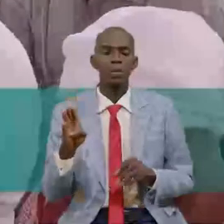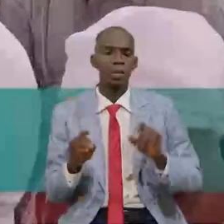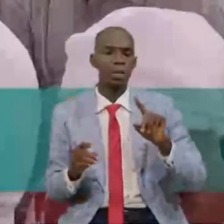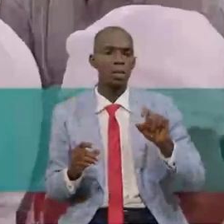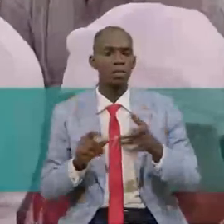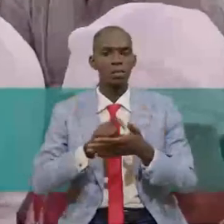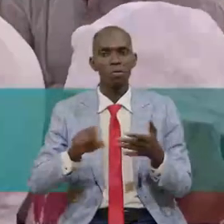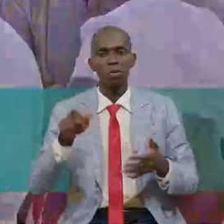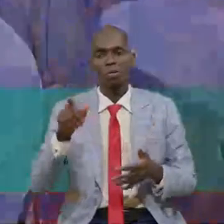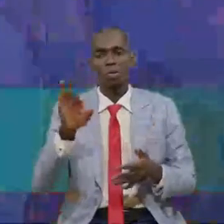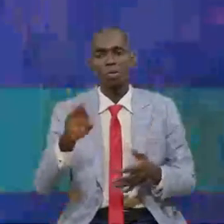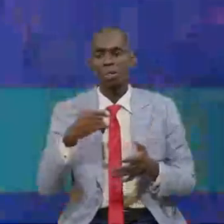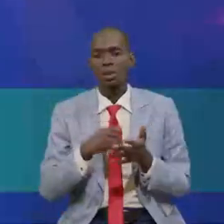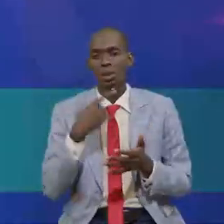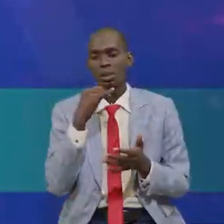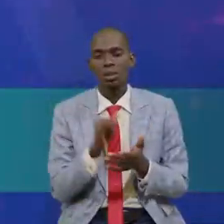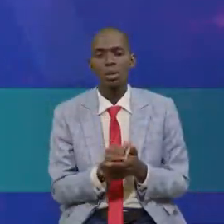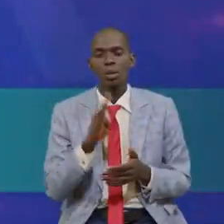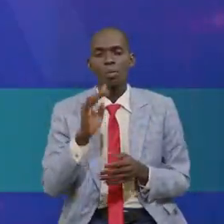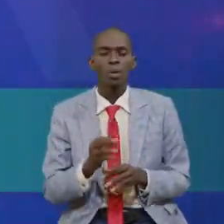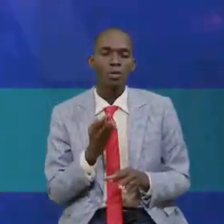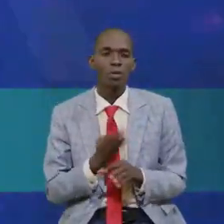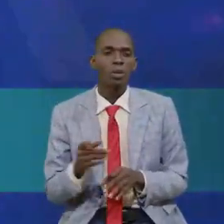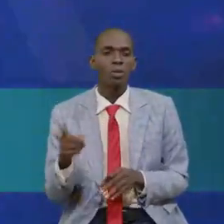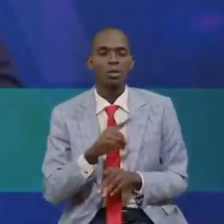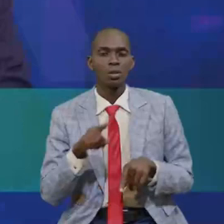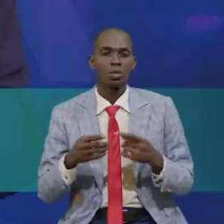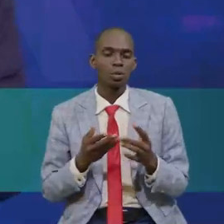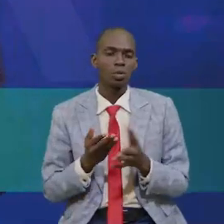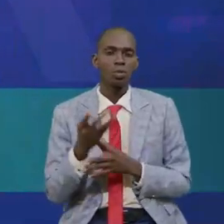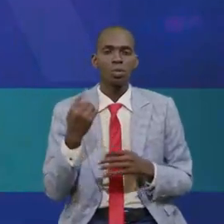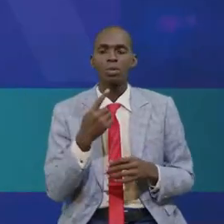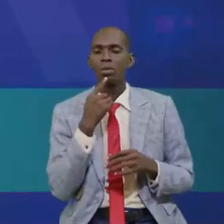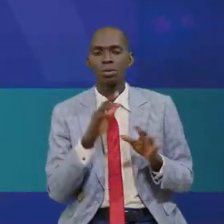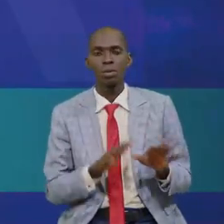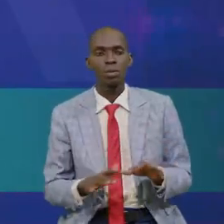29. C'est par la foi qu'ils traversaient la mer Rouge